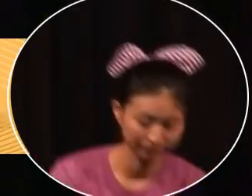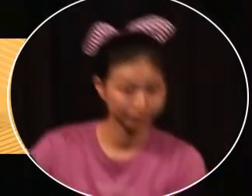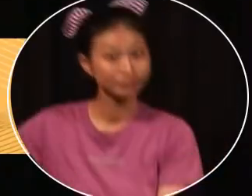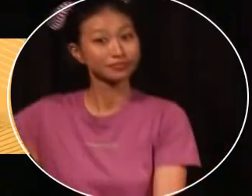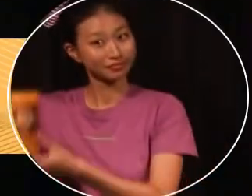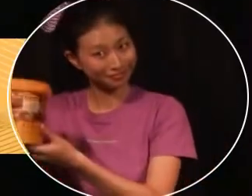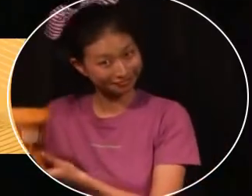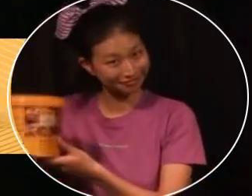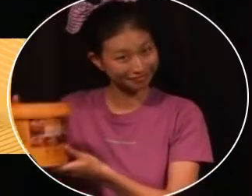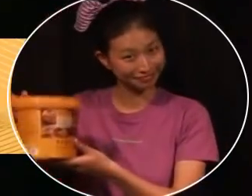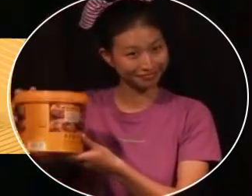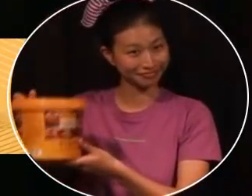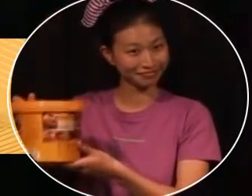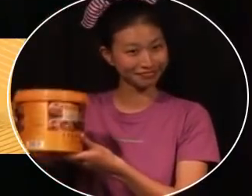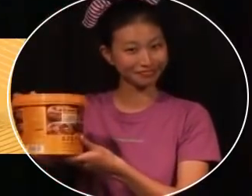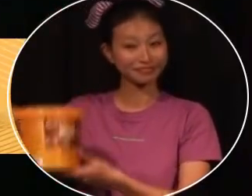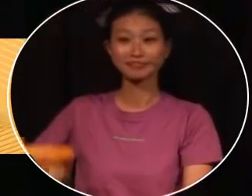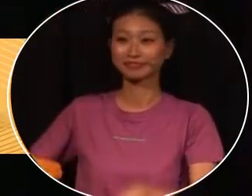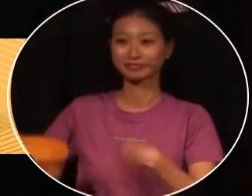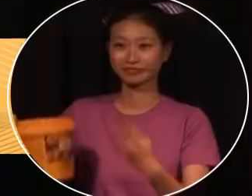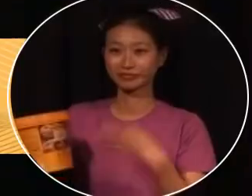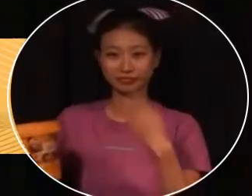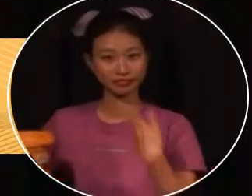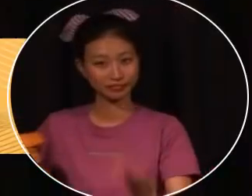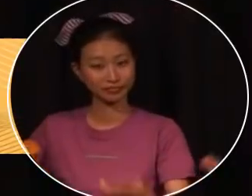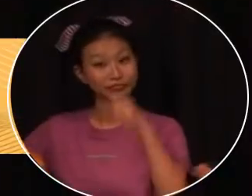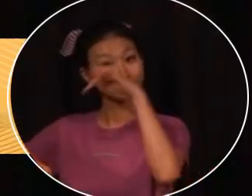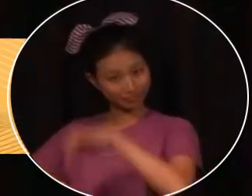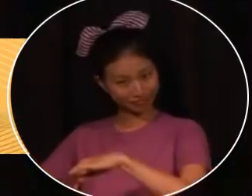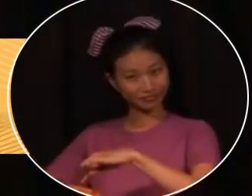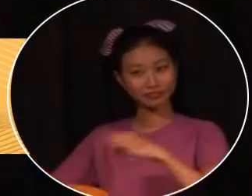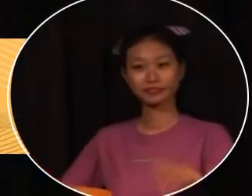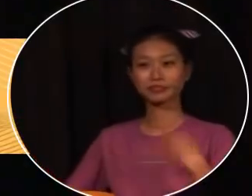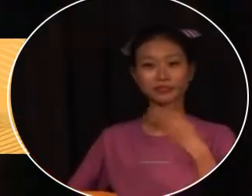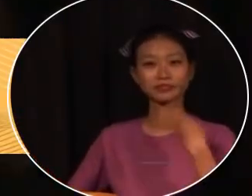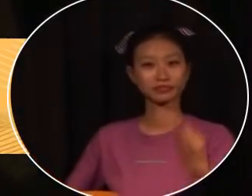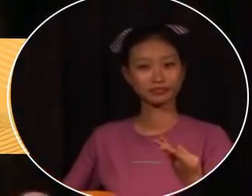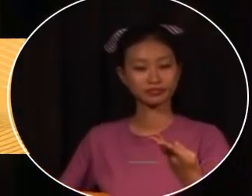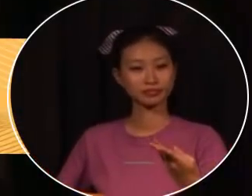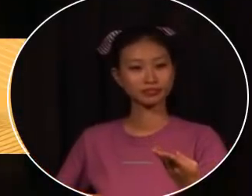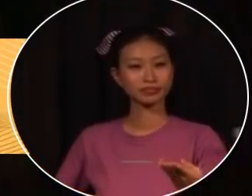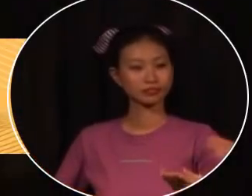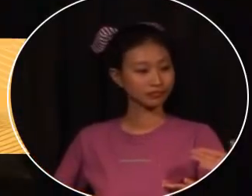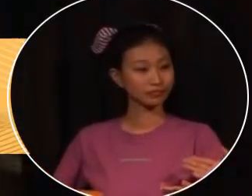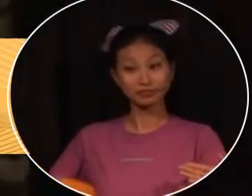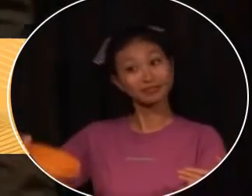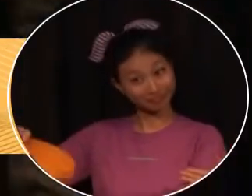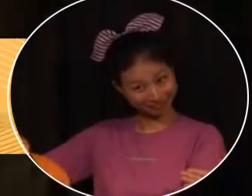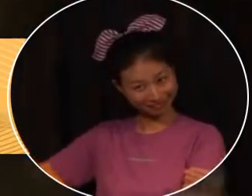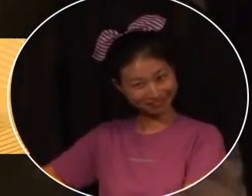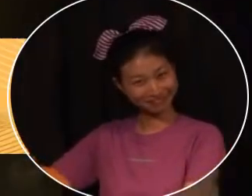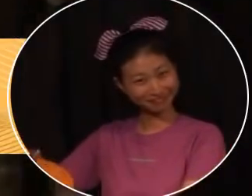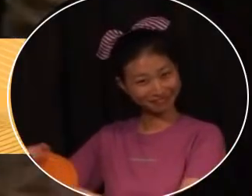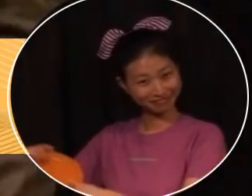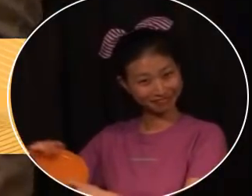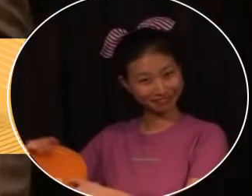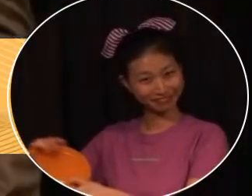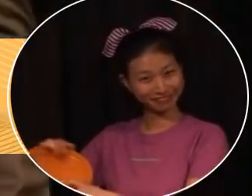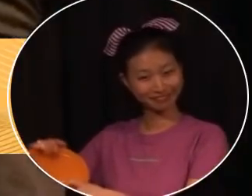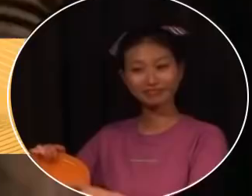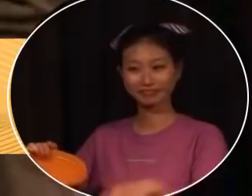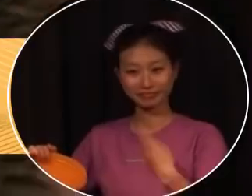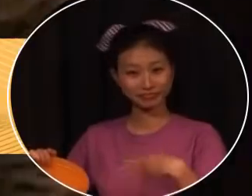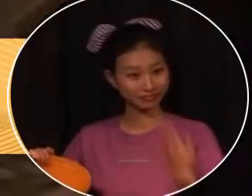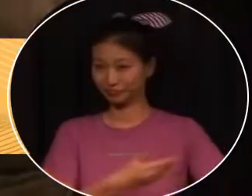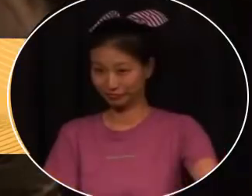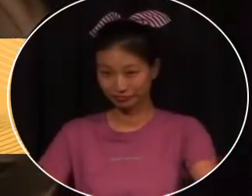可以回馈给社会，这样子大家就不会有任何争议。那怎么赚钱呢？在我非常喜欢的股神巴菲特，他曾经讲过一句名言，我觉得那句名言